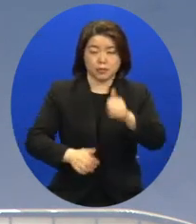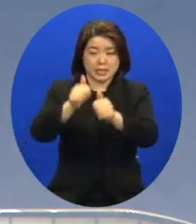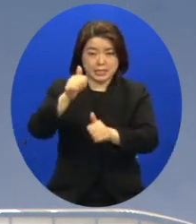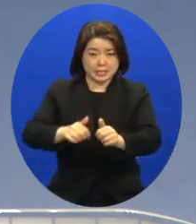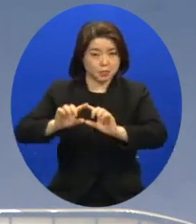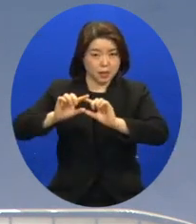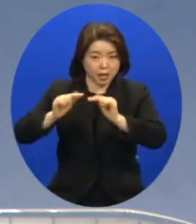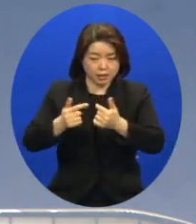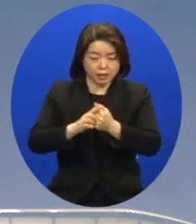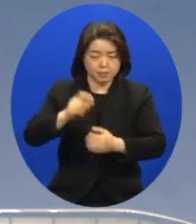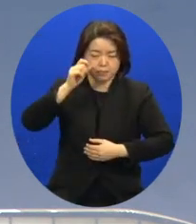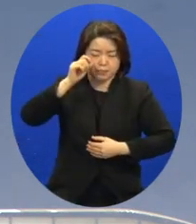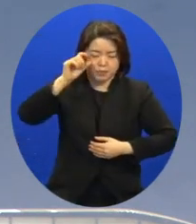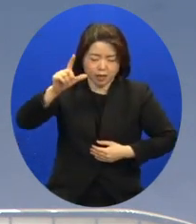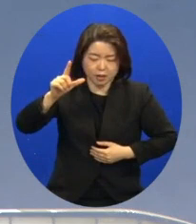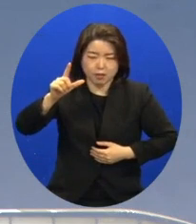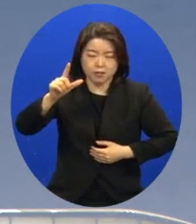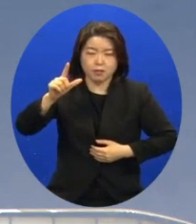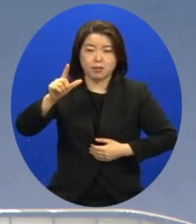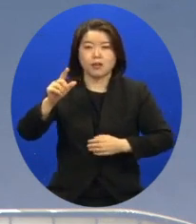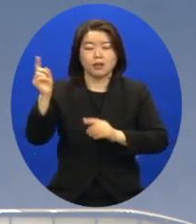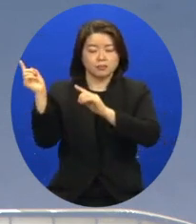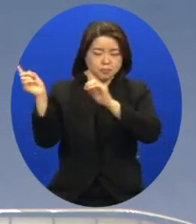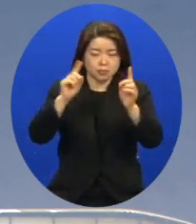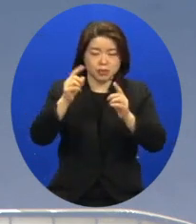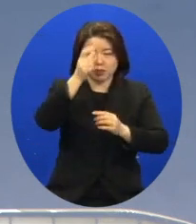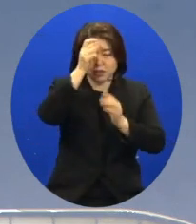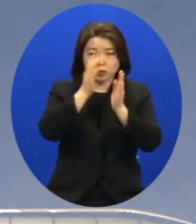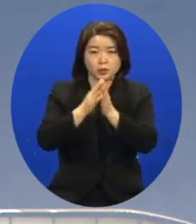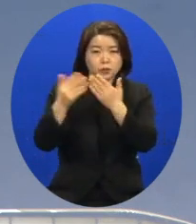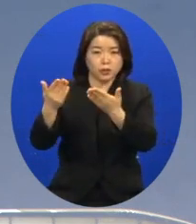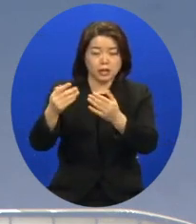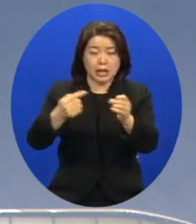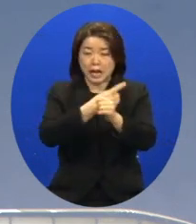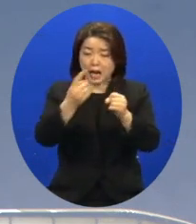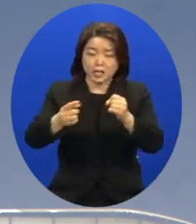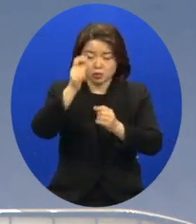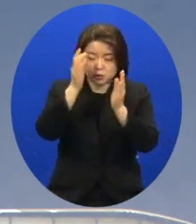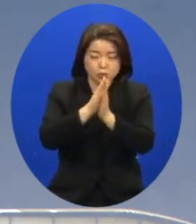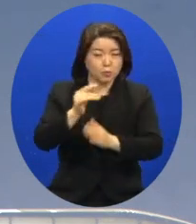않게 깨어있어 기도하라. 한시 동안도 기도할 수 없더냐?